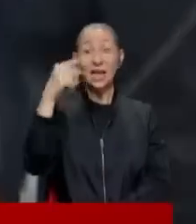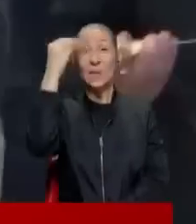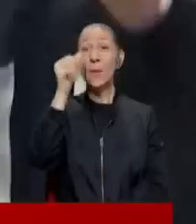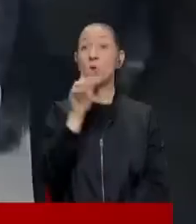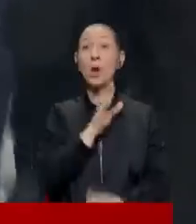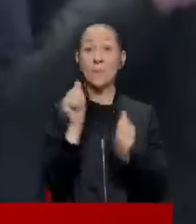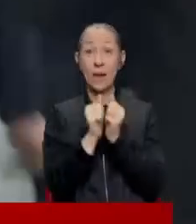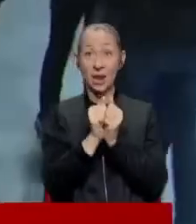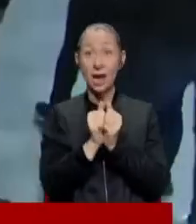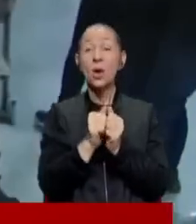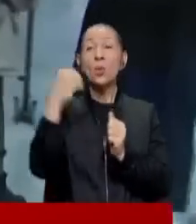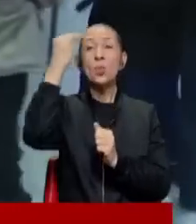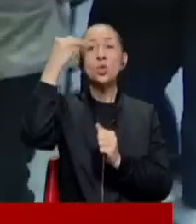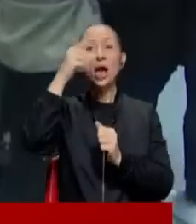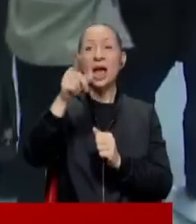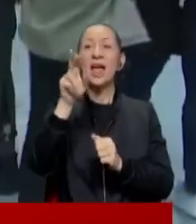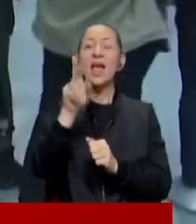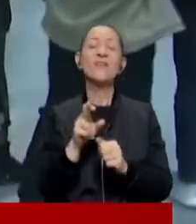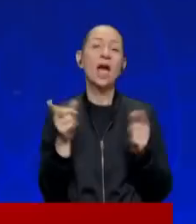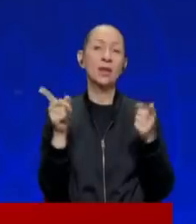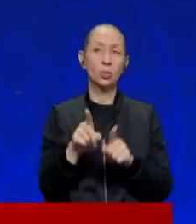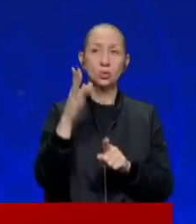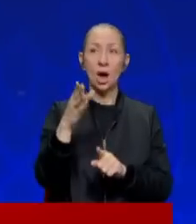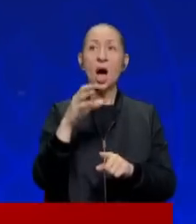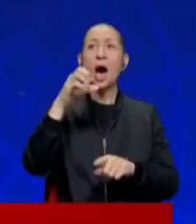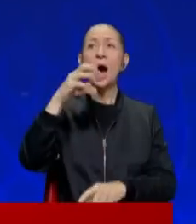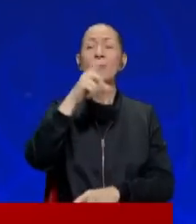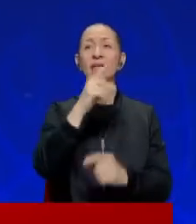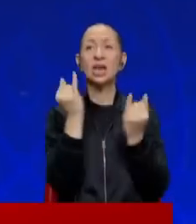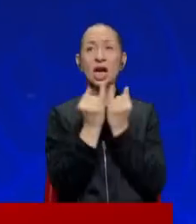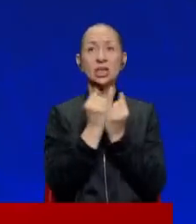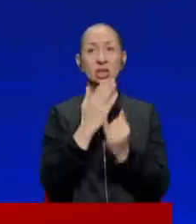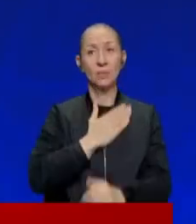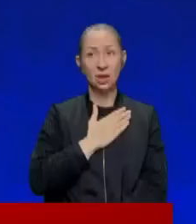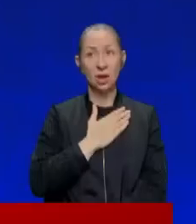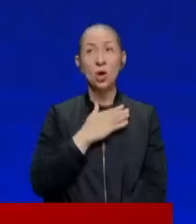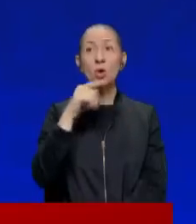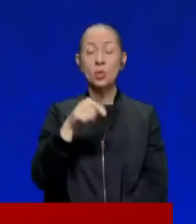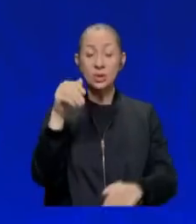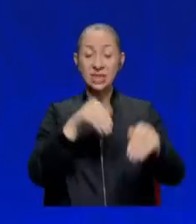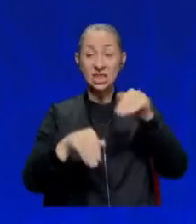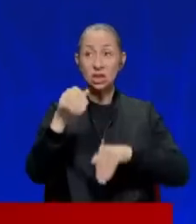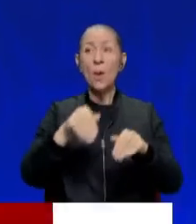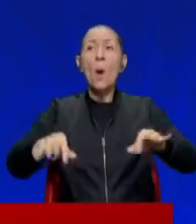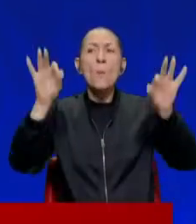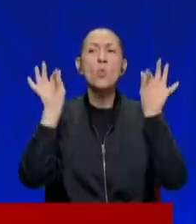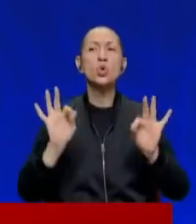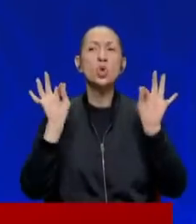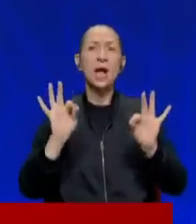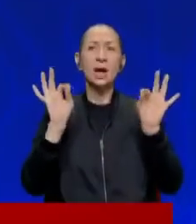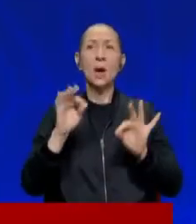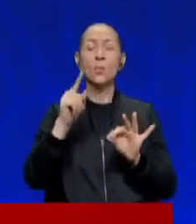Ekrem İmamoğlu ile muhtarlarla iftarda buluştu AK Partili kardeşlerimin bu seçimde mutlaka